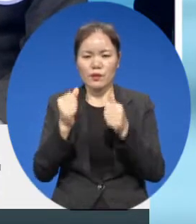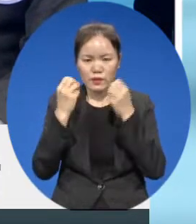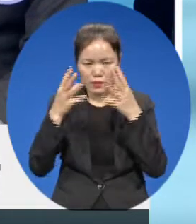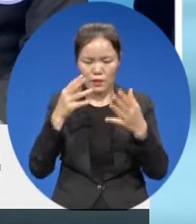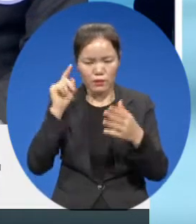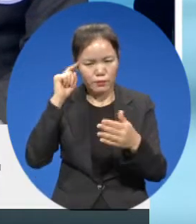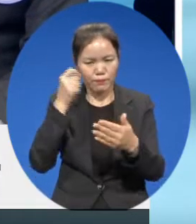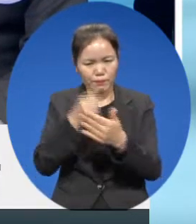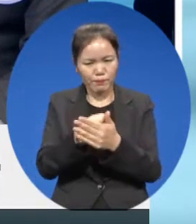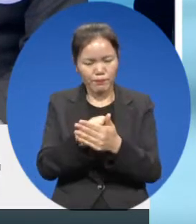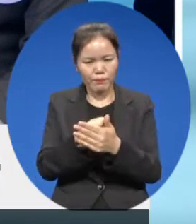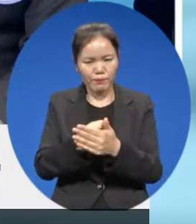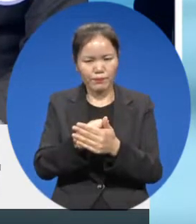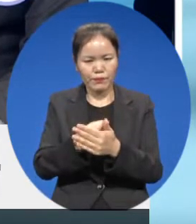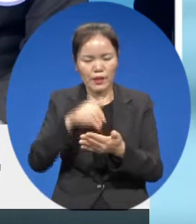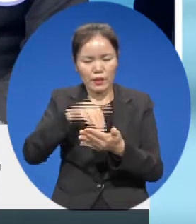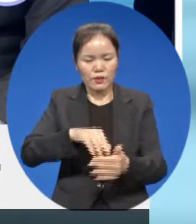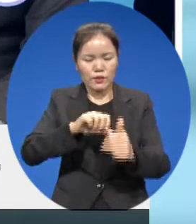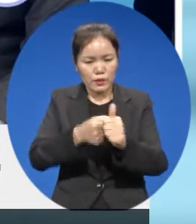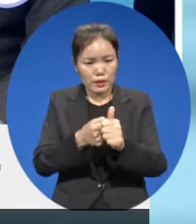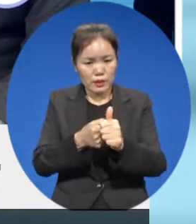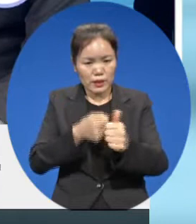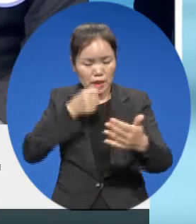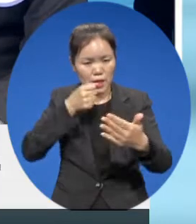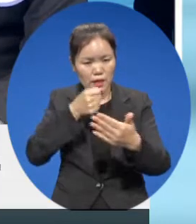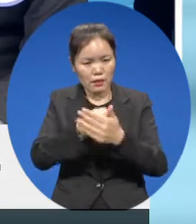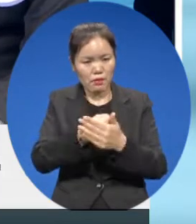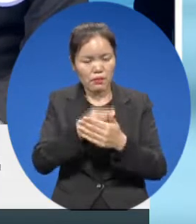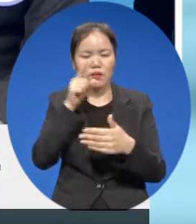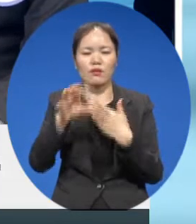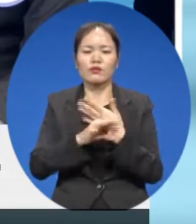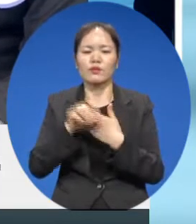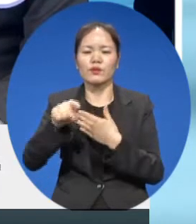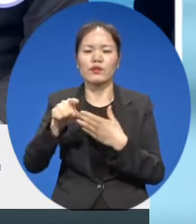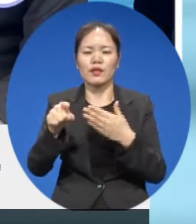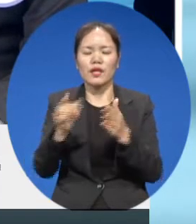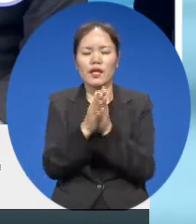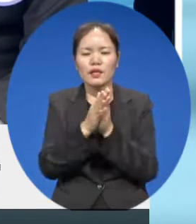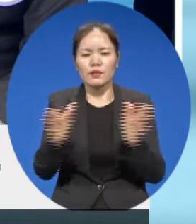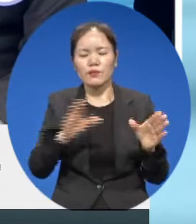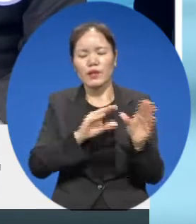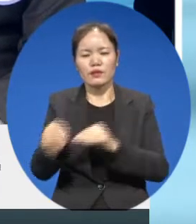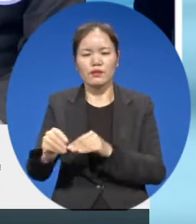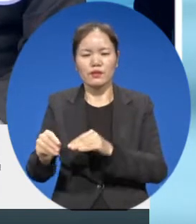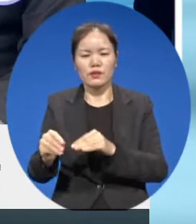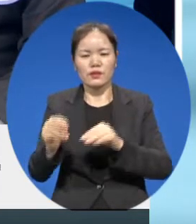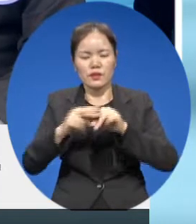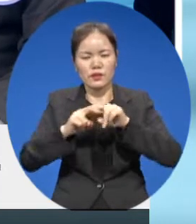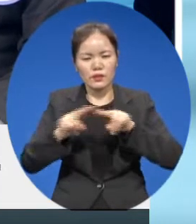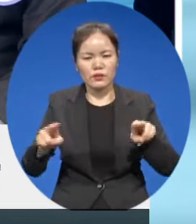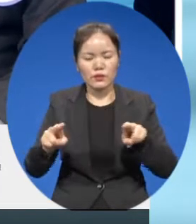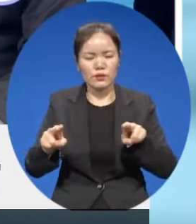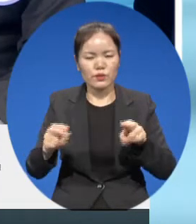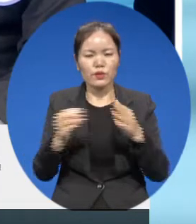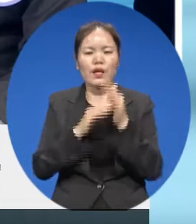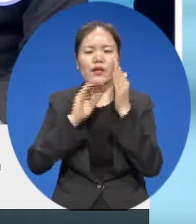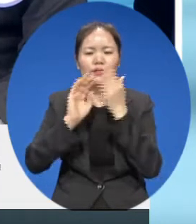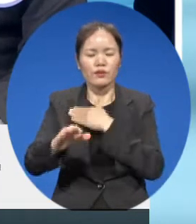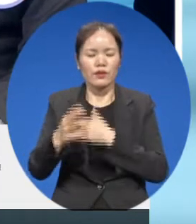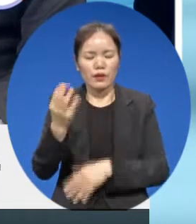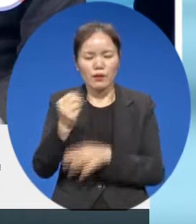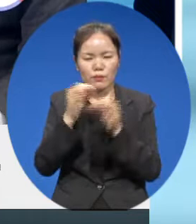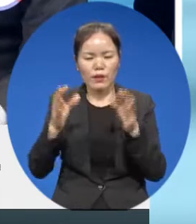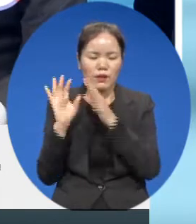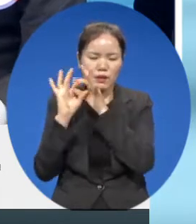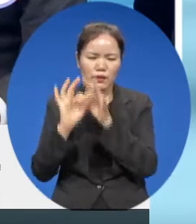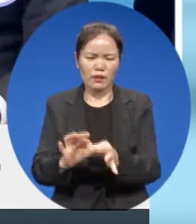중징계 가을도 되고 나서 그 중 징계에 대한 집행정지 판단이 내려지기 전까지는 에 내려진 후에도 얼마간은 계속 될 것으로